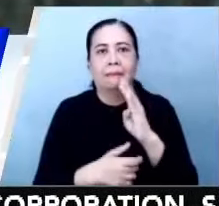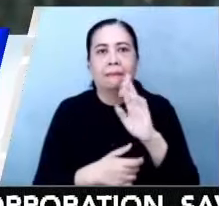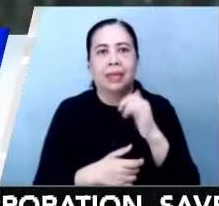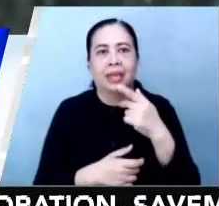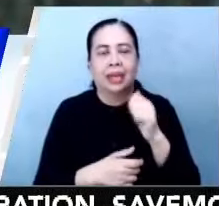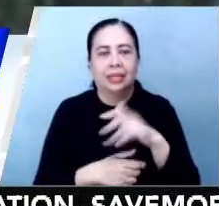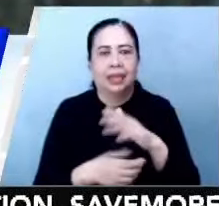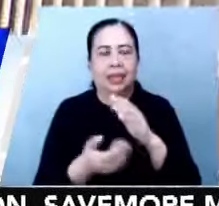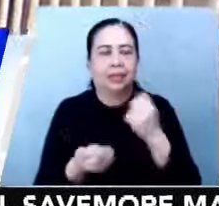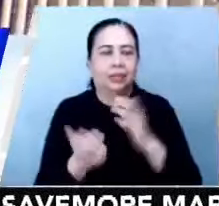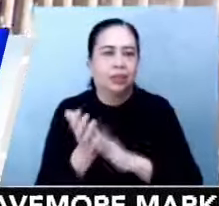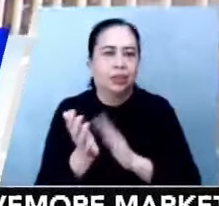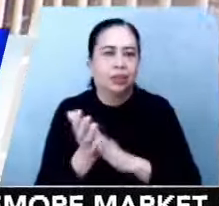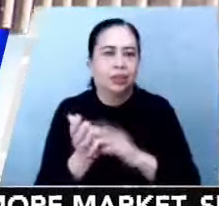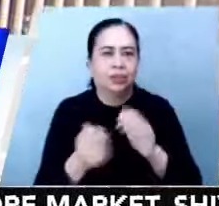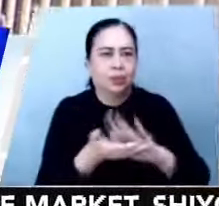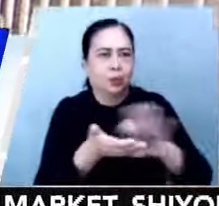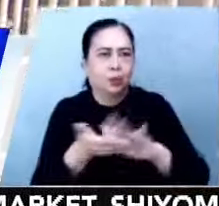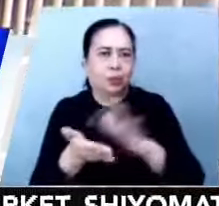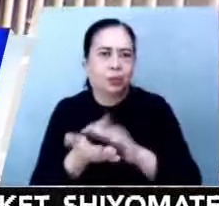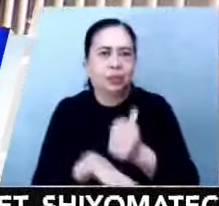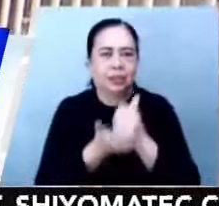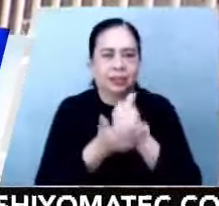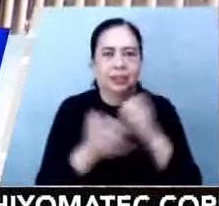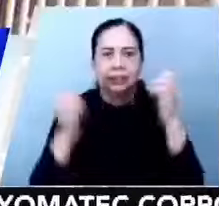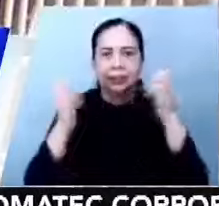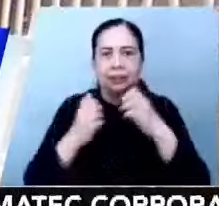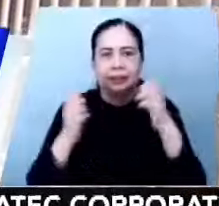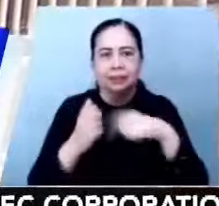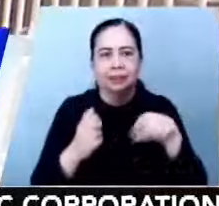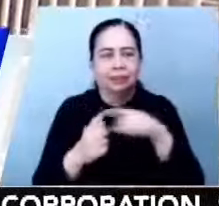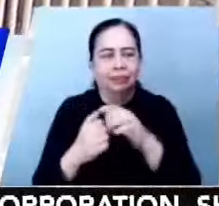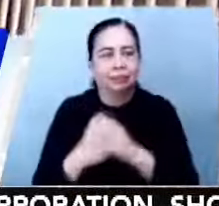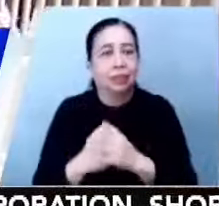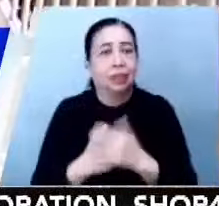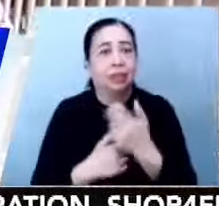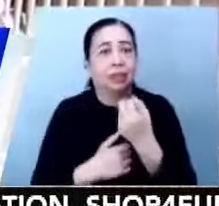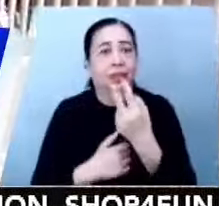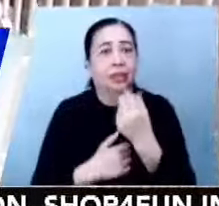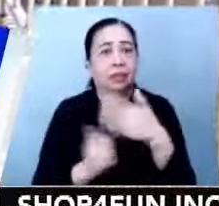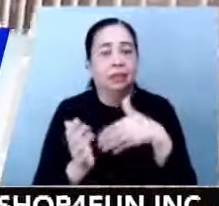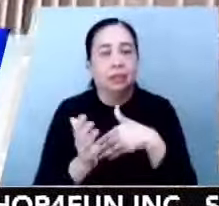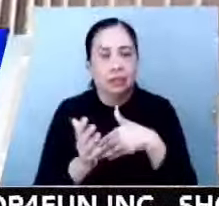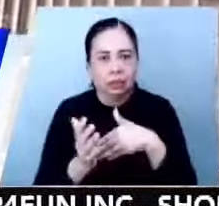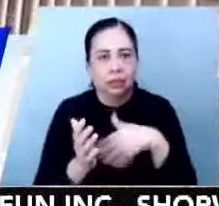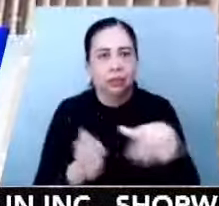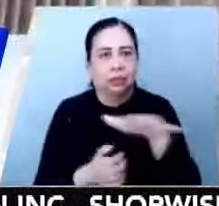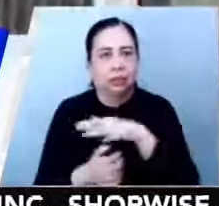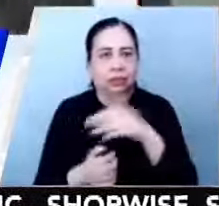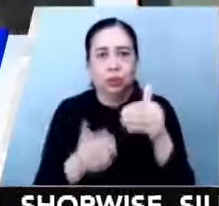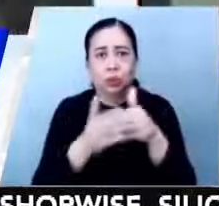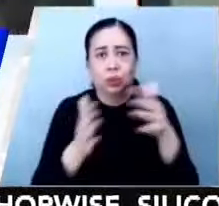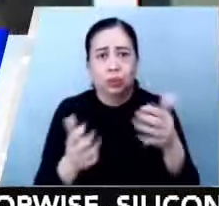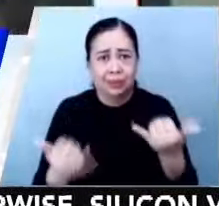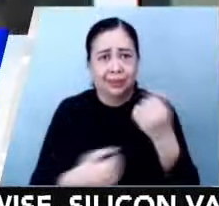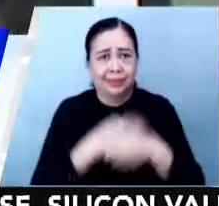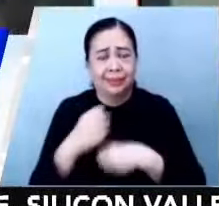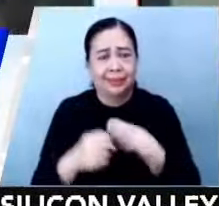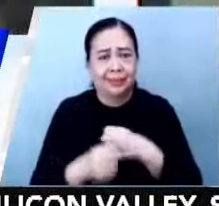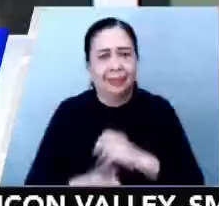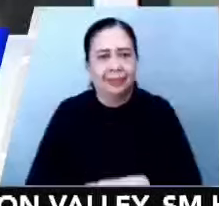na napakahalaga umano dahil inaasahan nilang aabot sa 13,000 ang kanilang mga mag-aaral ngayong taon. Mas